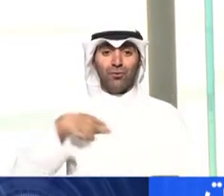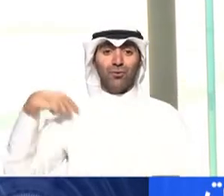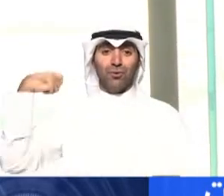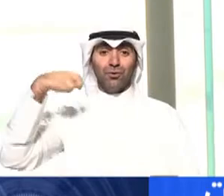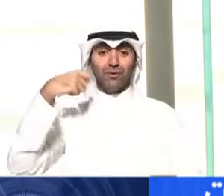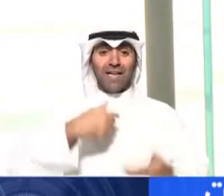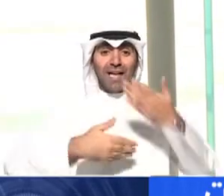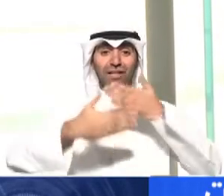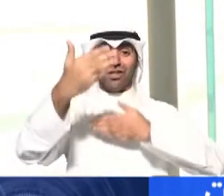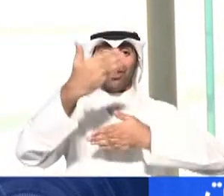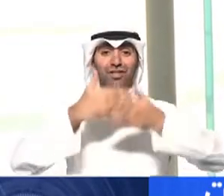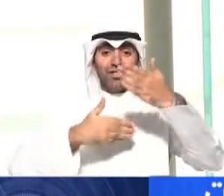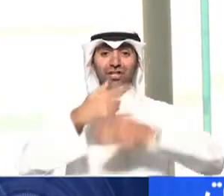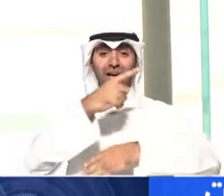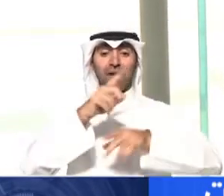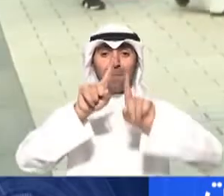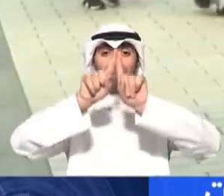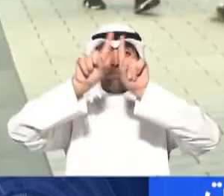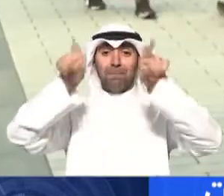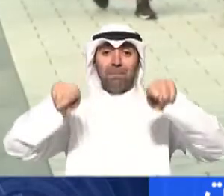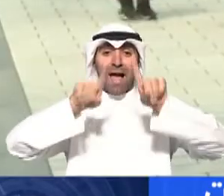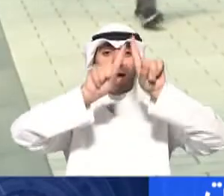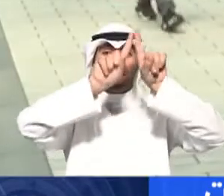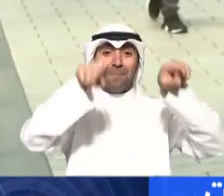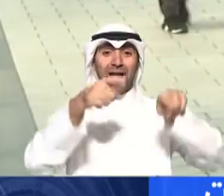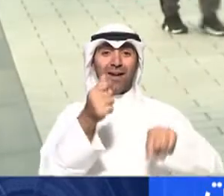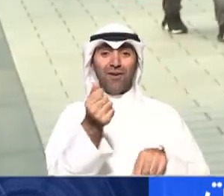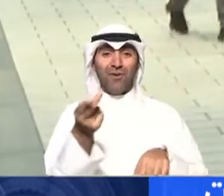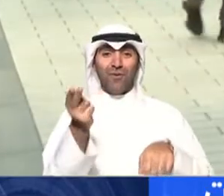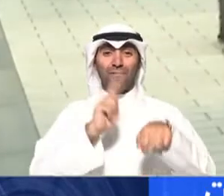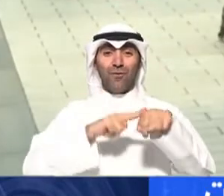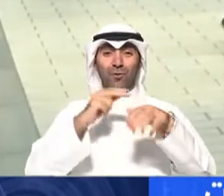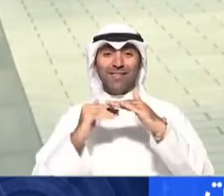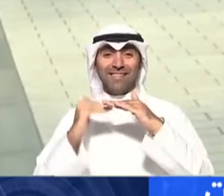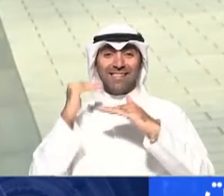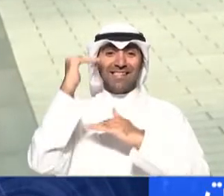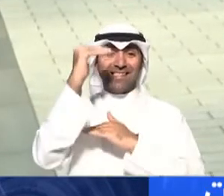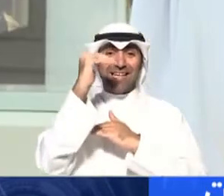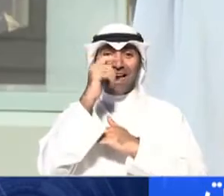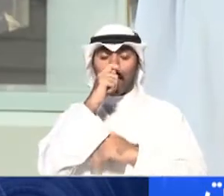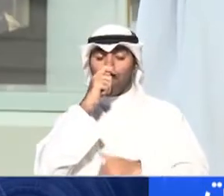موجهة على المحلات التجارية، وذلك للحفاظ على حقوق